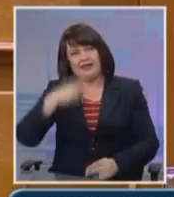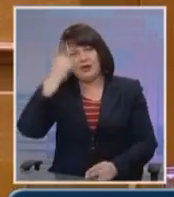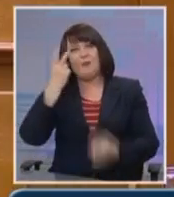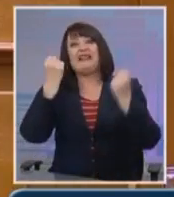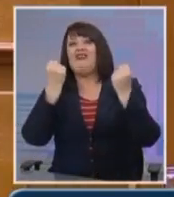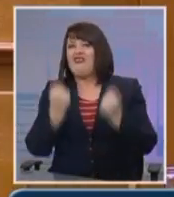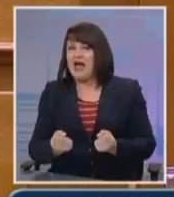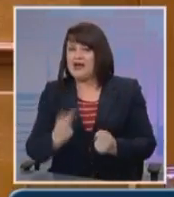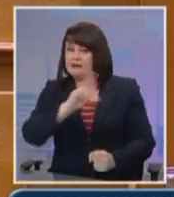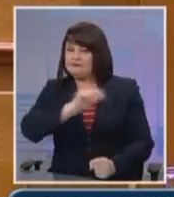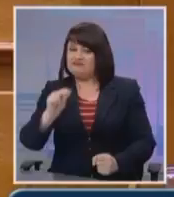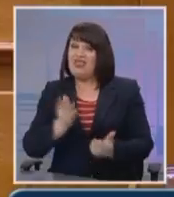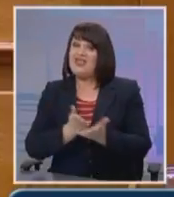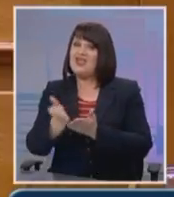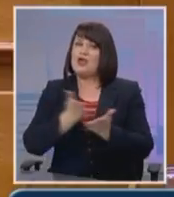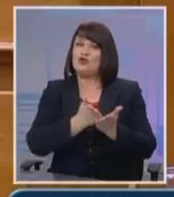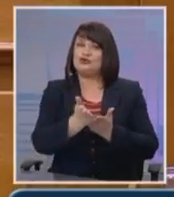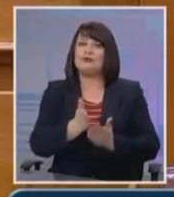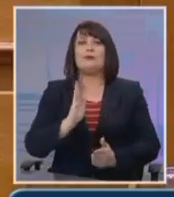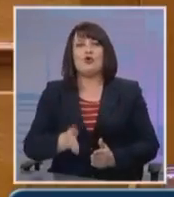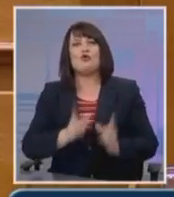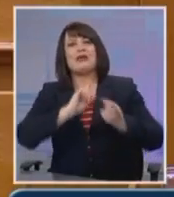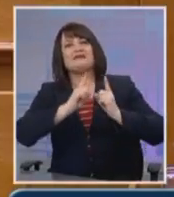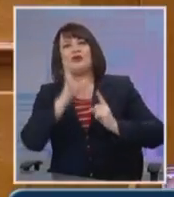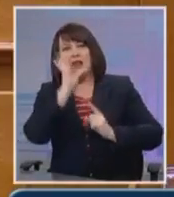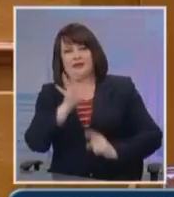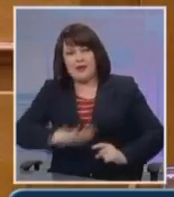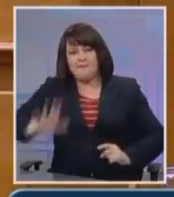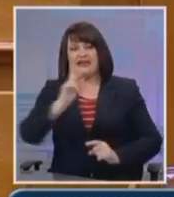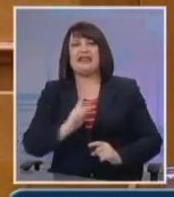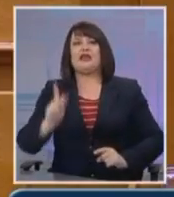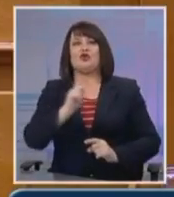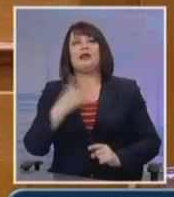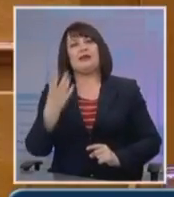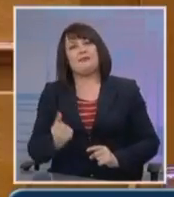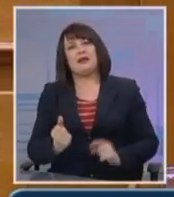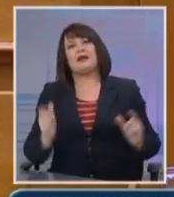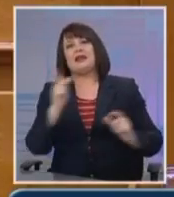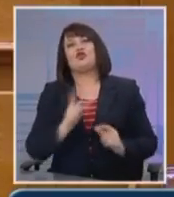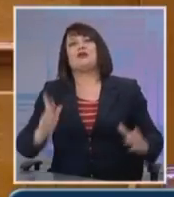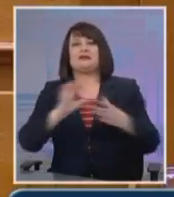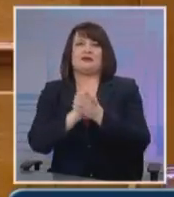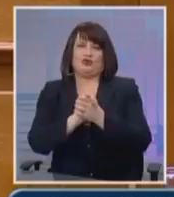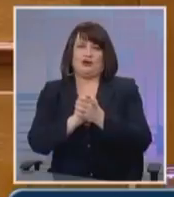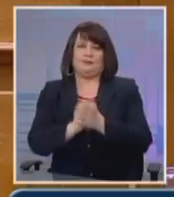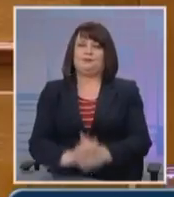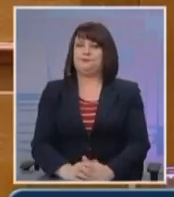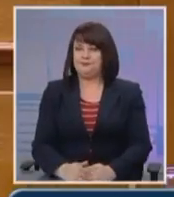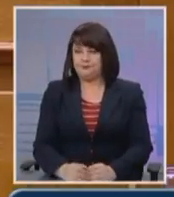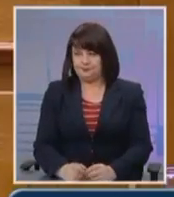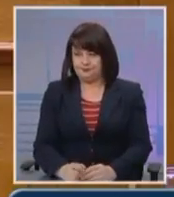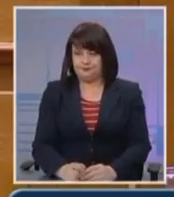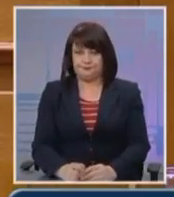βαρών για να μπορεί να υπάρξει μια συμφωνία αλήθειας με την κοινωνία και να υπάρξει κοινωνική συνοχή. Έρχομαι τώρα